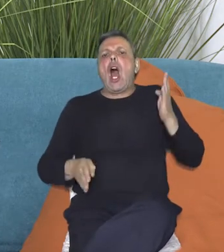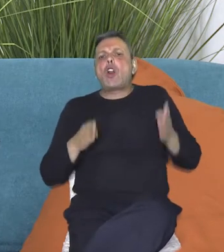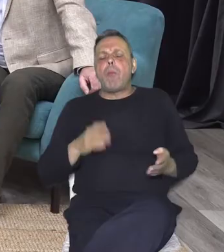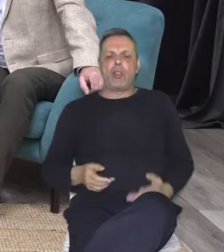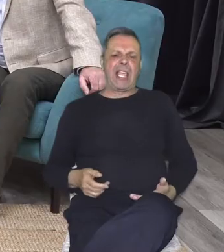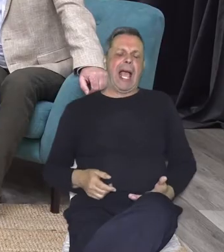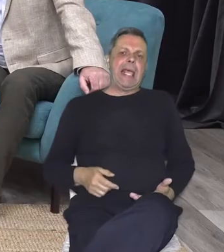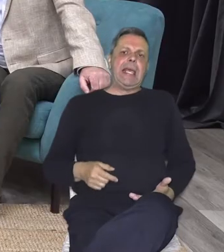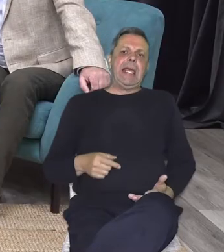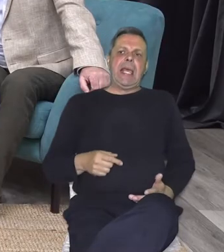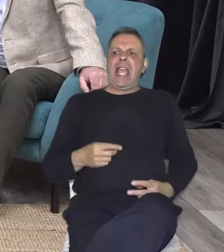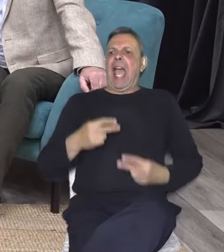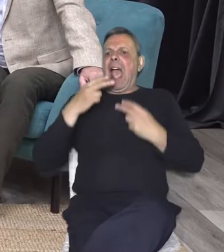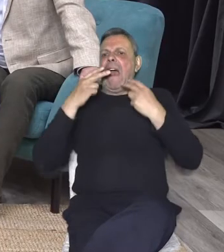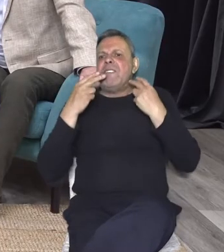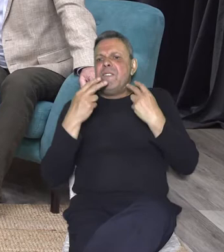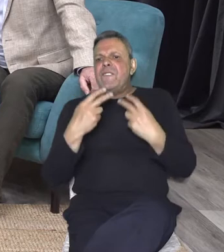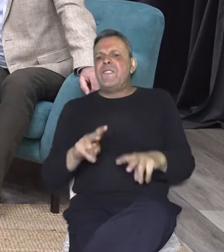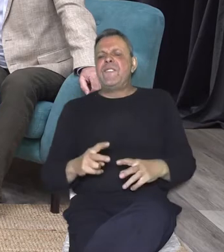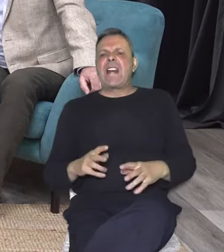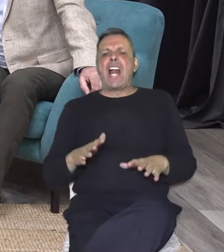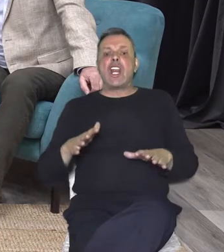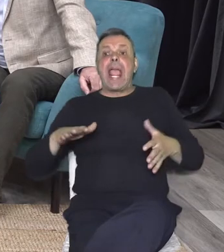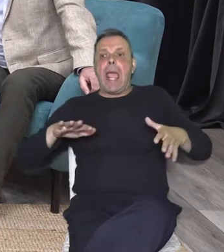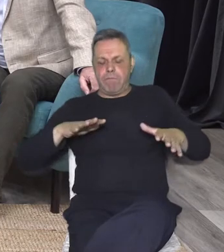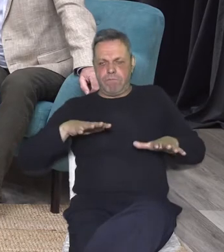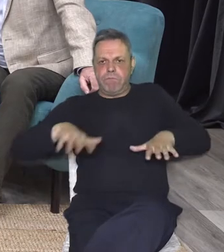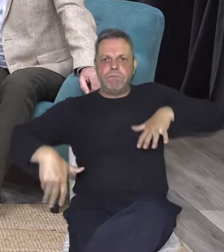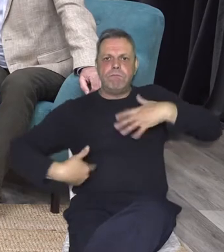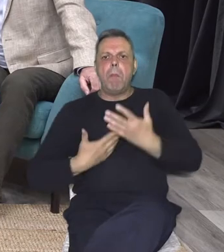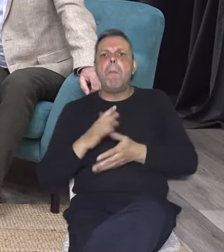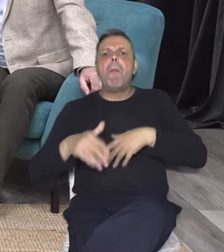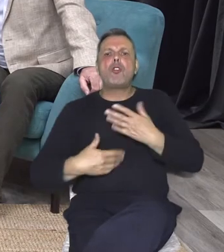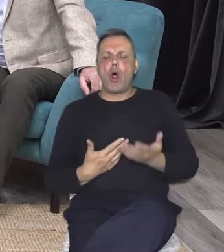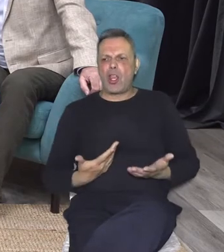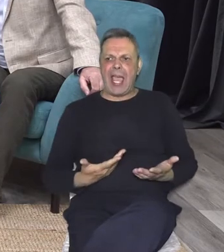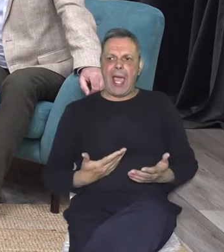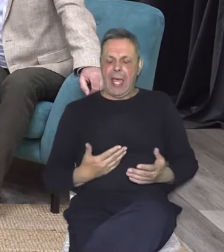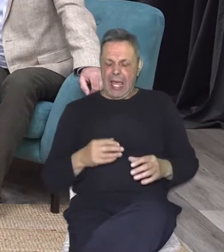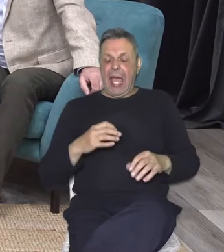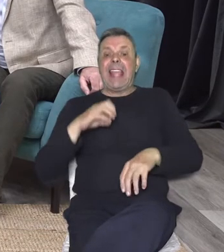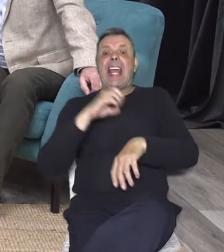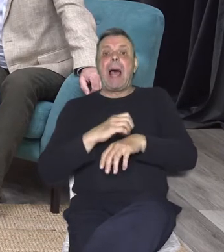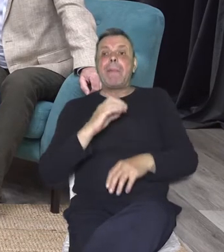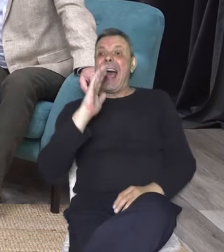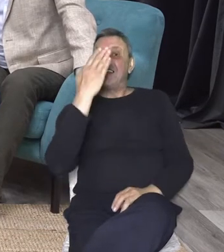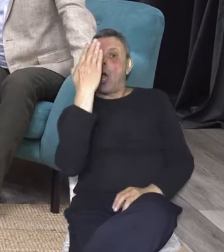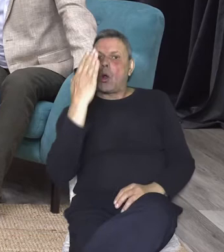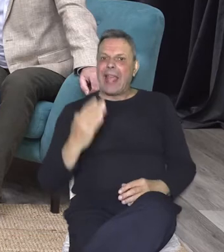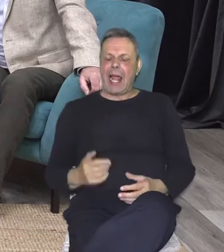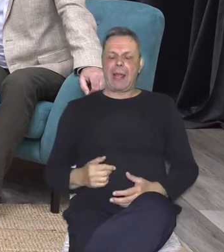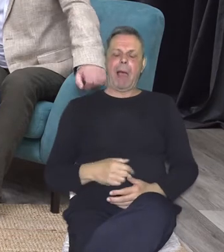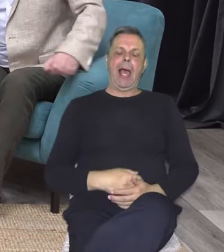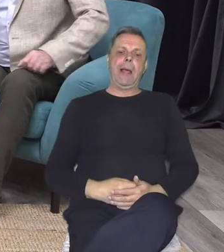pa onda onaj vraćanje te motorike pomoću one terapije sa ogledalima. Znači, to je